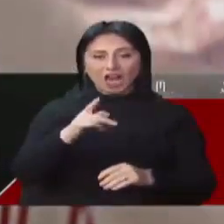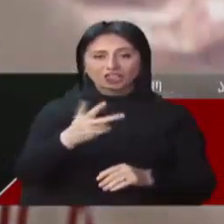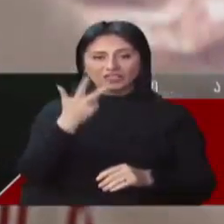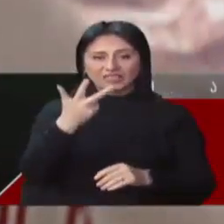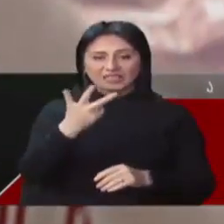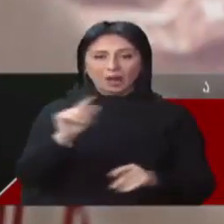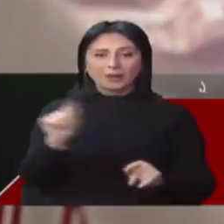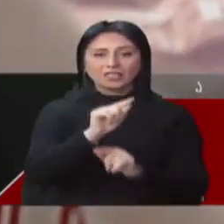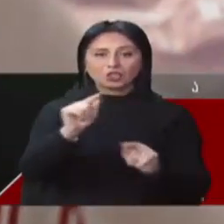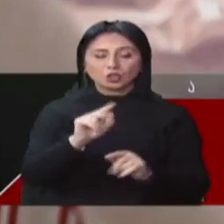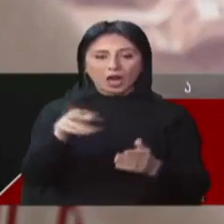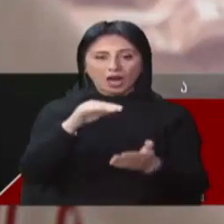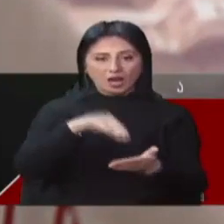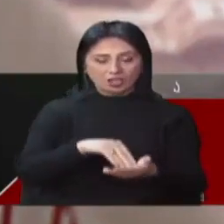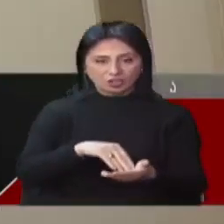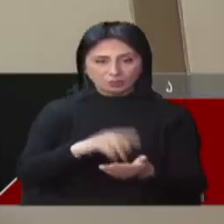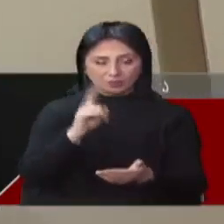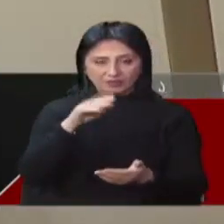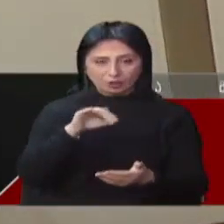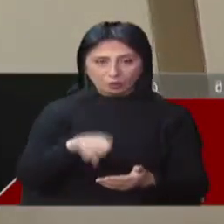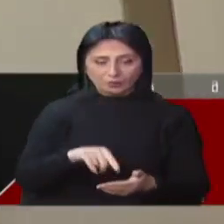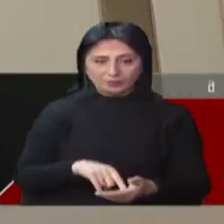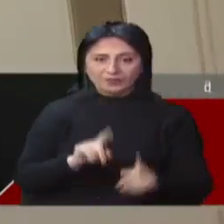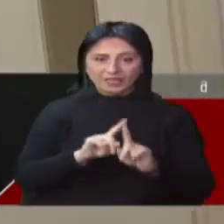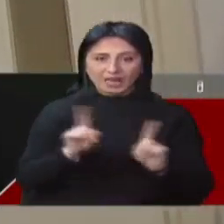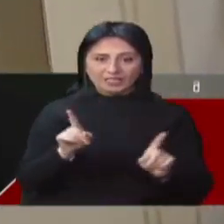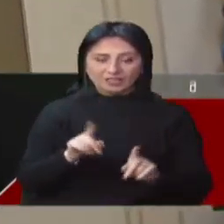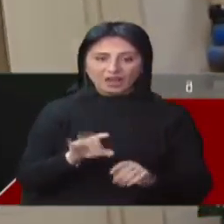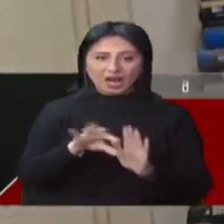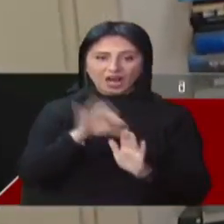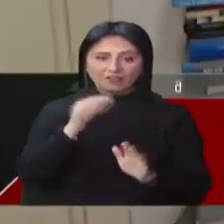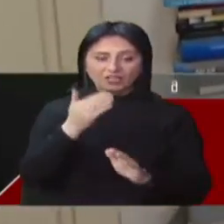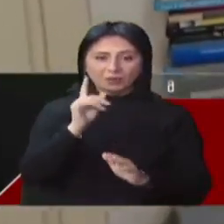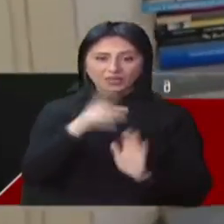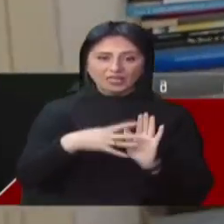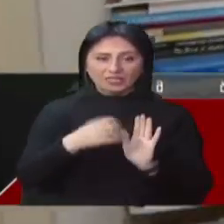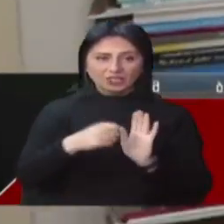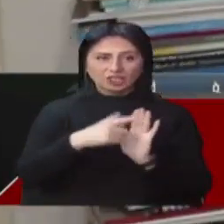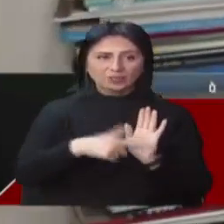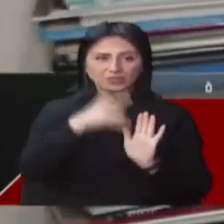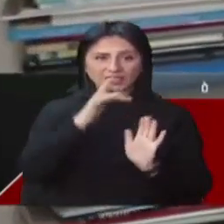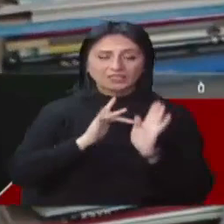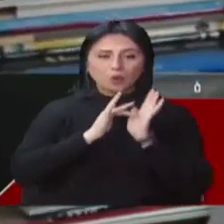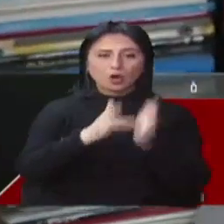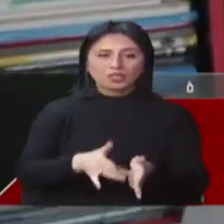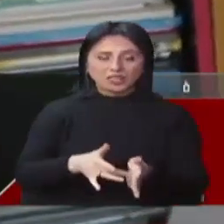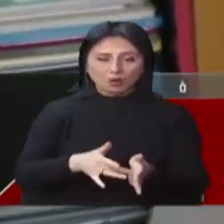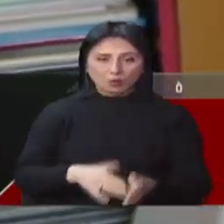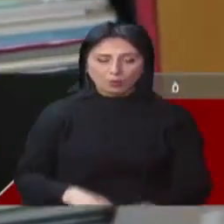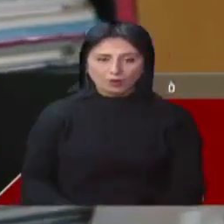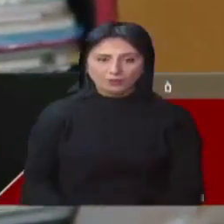სამი ექსპედიციის ანგარიშია დაბეჭდილი. განსაკუთრებით გამორჩეულია მისი 1917 წლის მოგზაურობა ვინაიდან